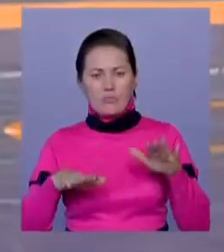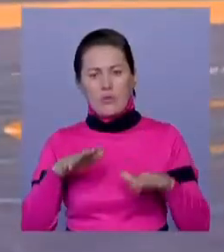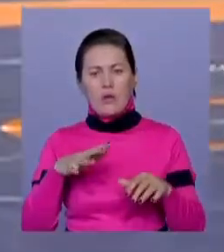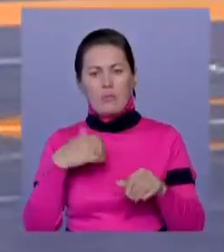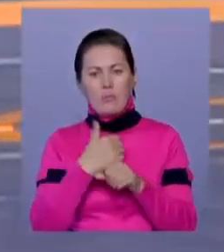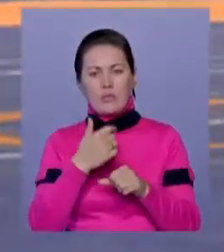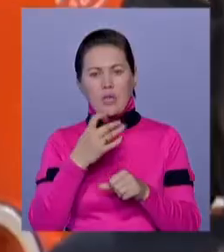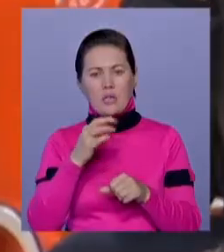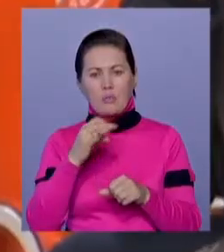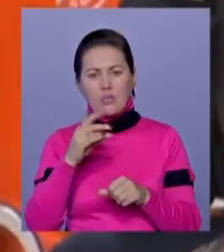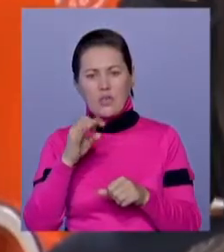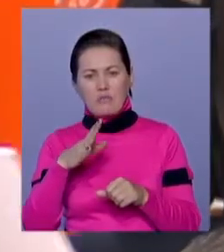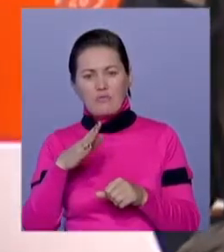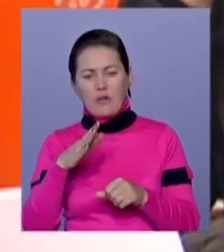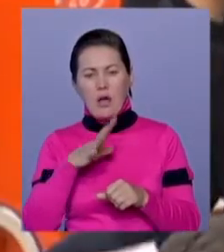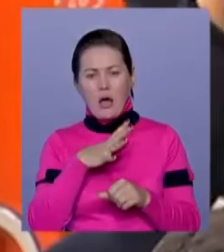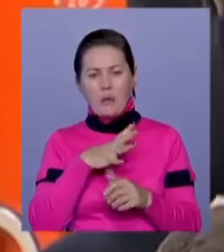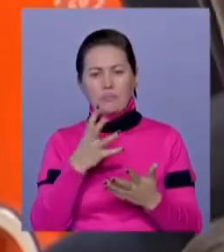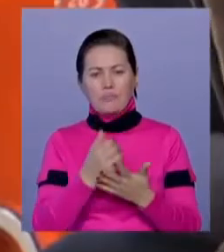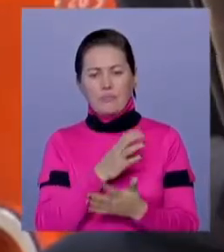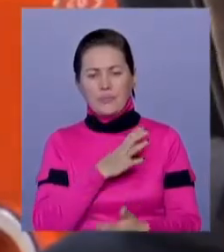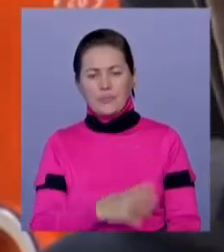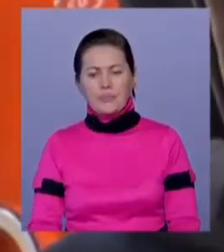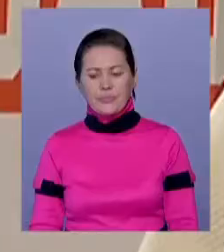жүлдесі Саят Шәмшиевке бұйырды.